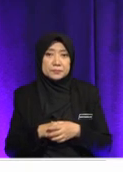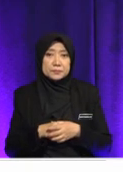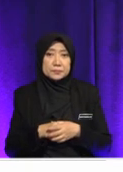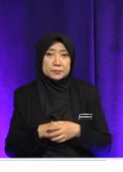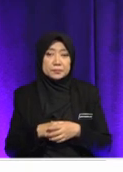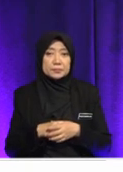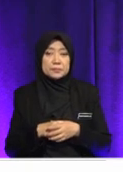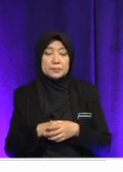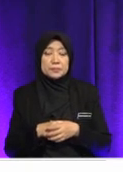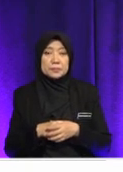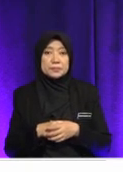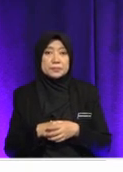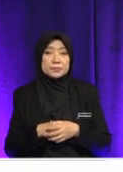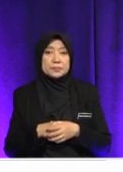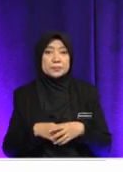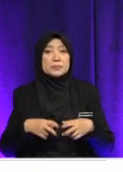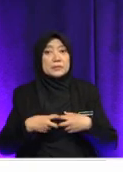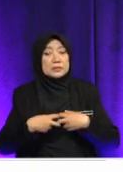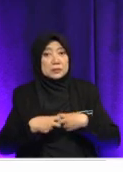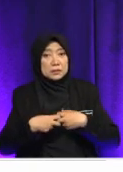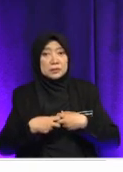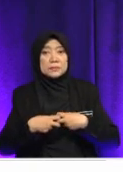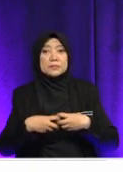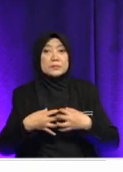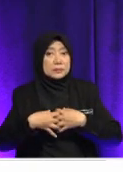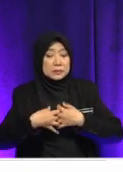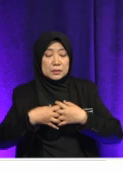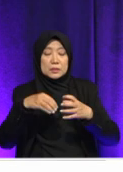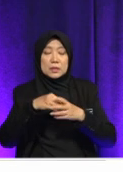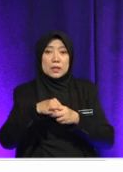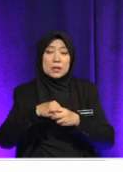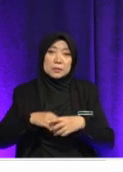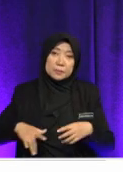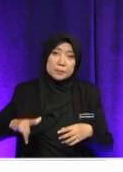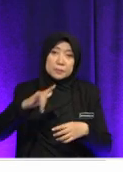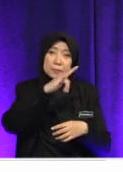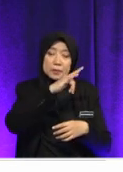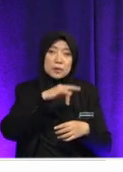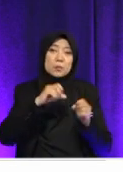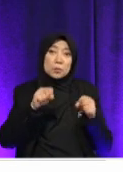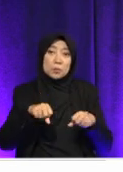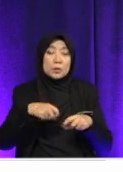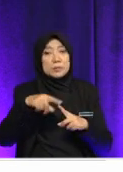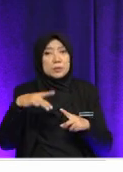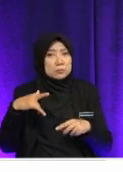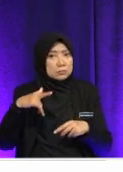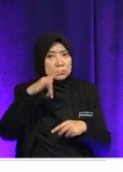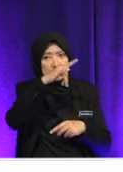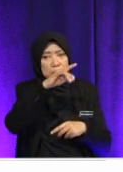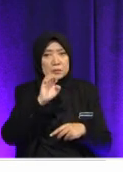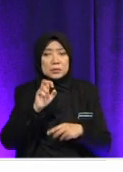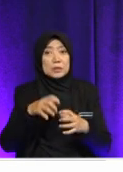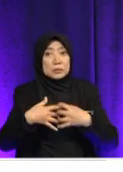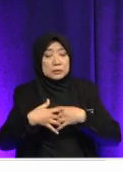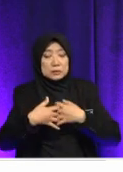dalam ya ini komponen engine dalam kapal terbanji lah sebab kita tahu bila sebuah kapal terbang engine